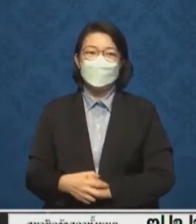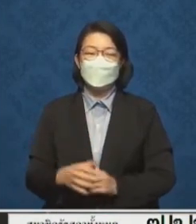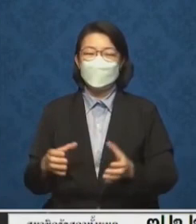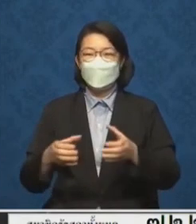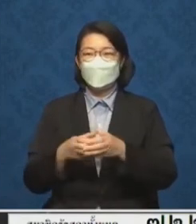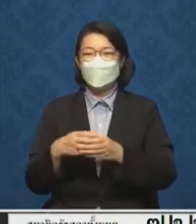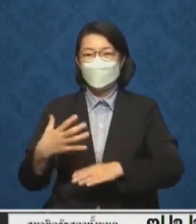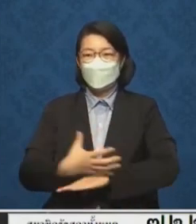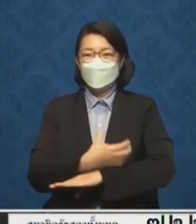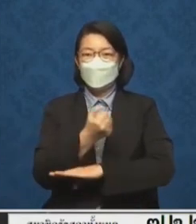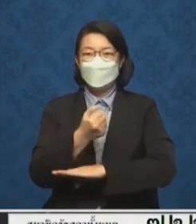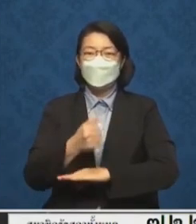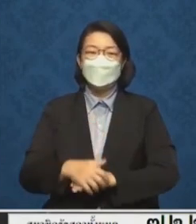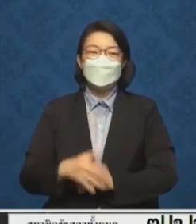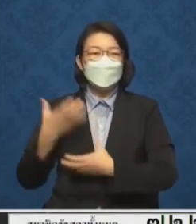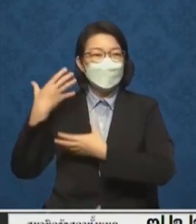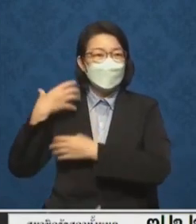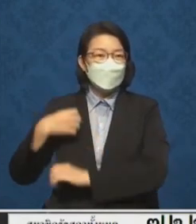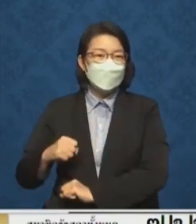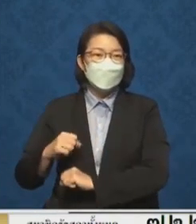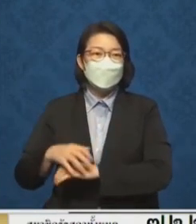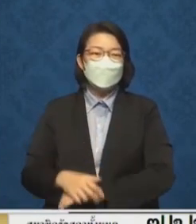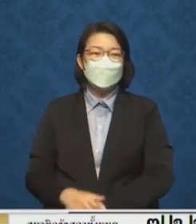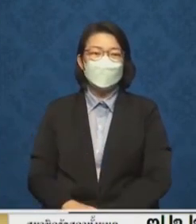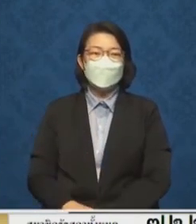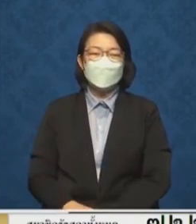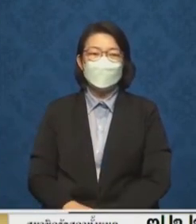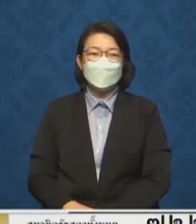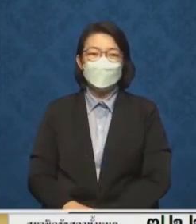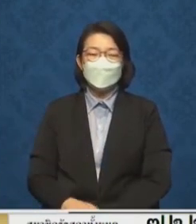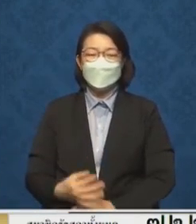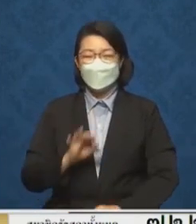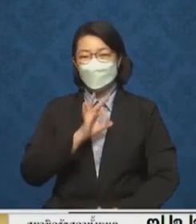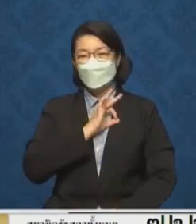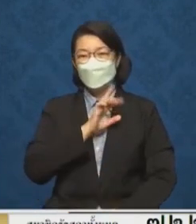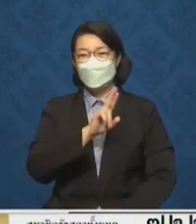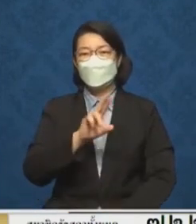ธิปัตย์ในฐานะสมาชิกรัฐสภา